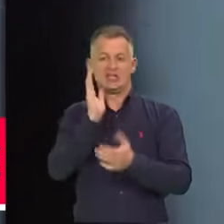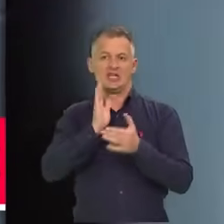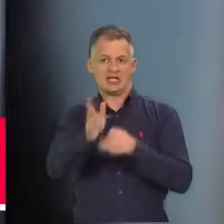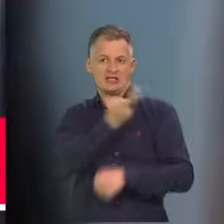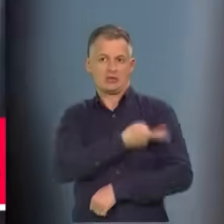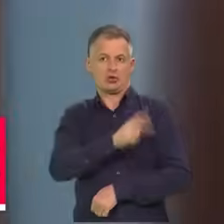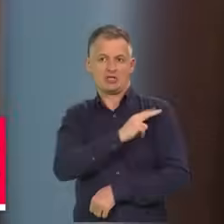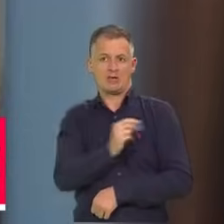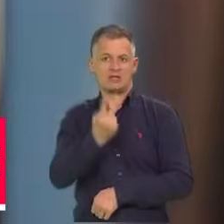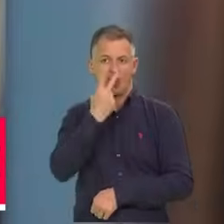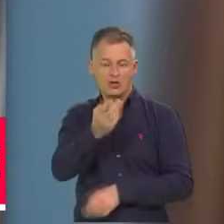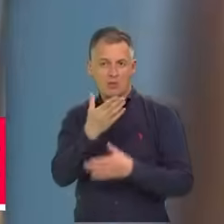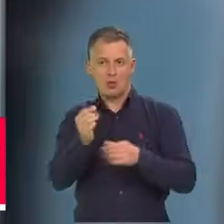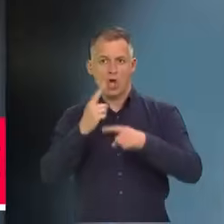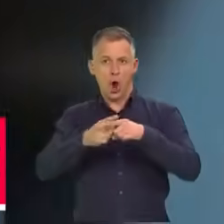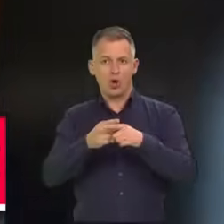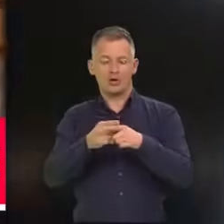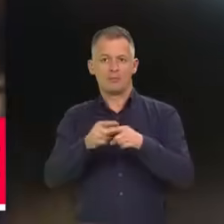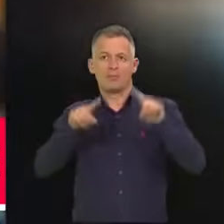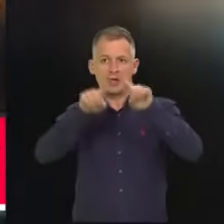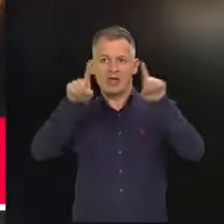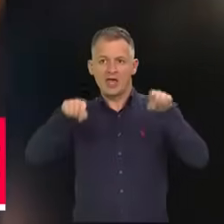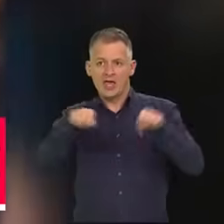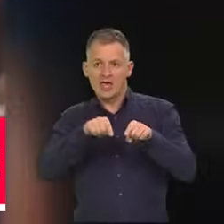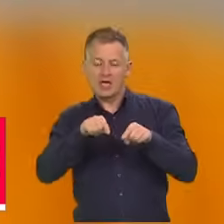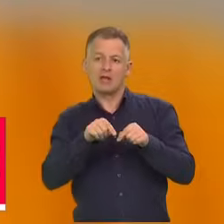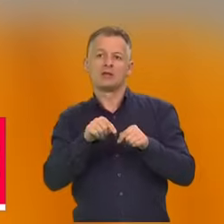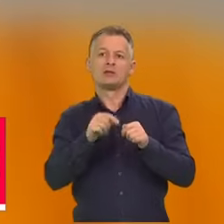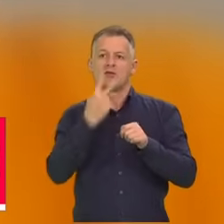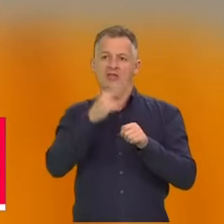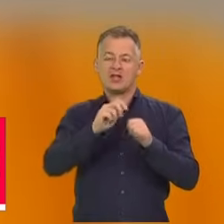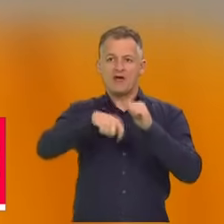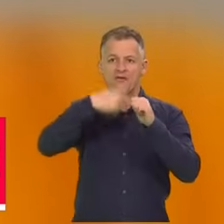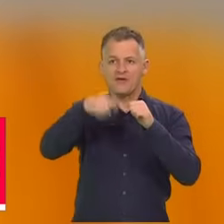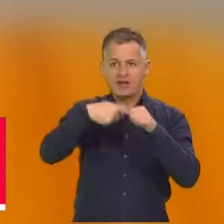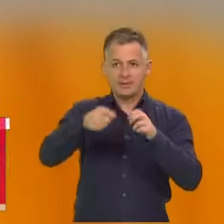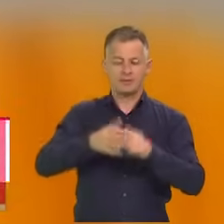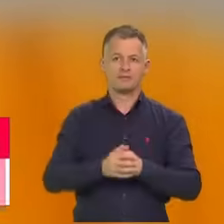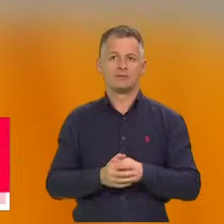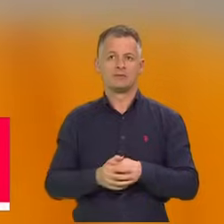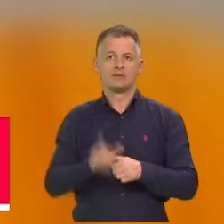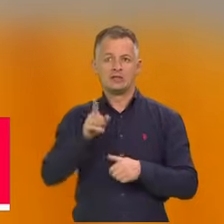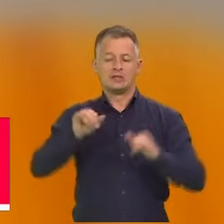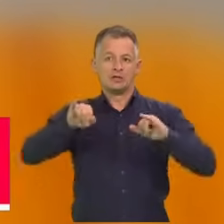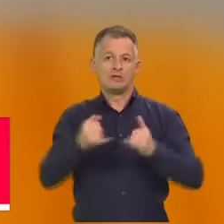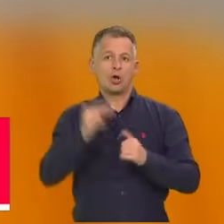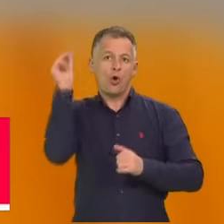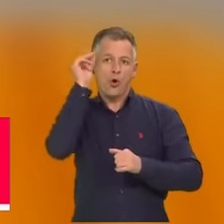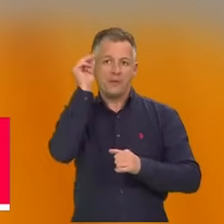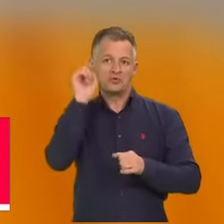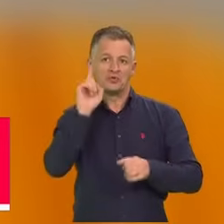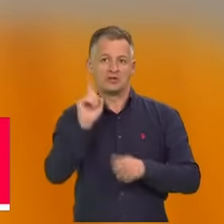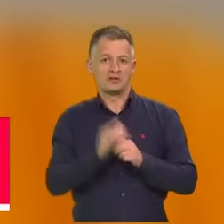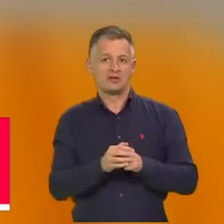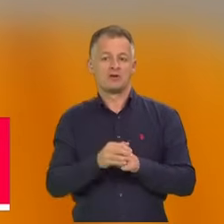uită de mai multe ori pe ecranul telefonului, unde pare să ruleze un film. Este o situație cu care este obișnuit, o situație pe care